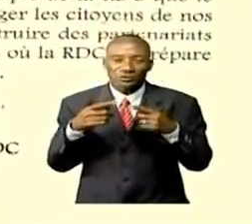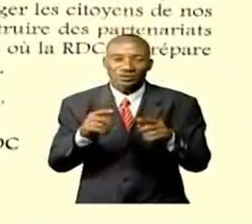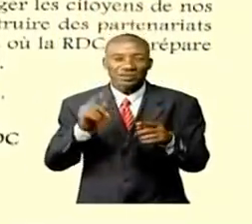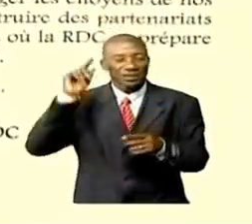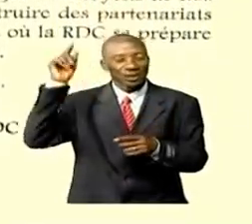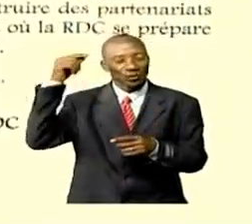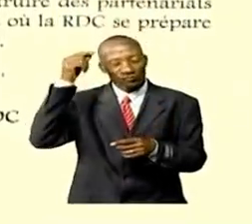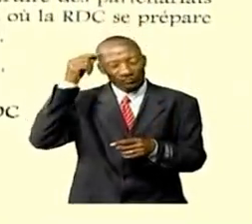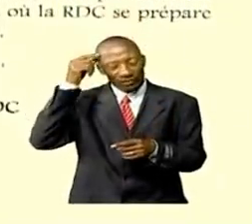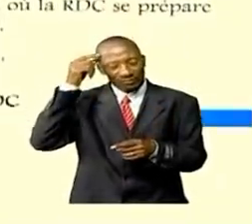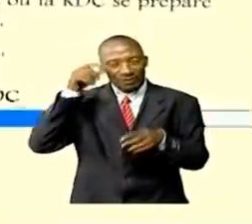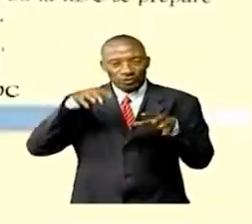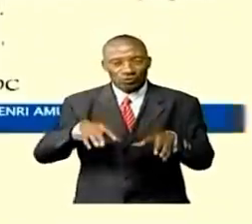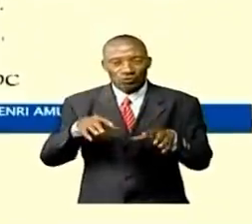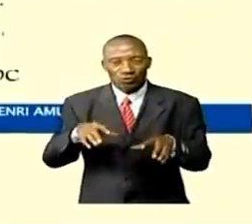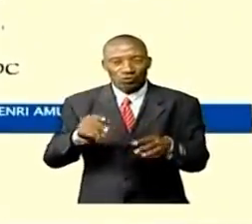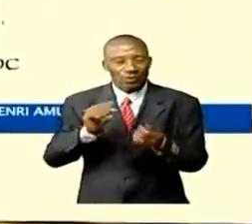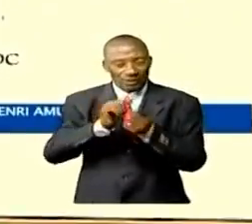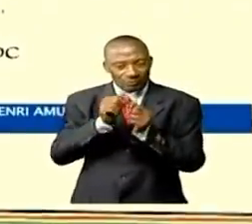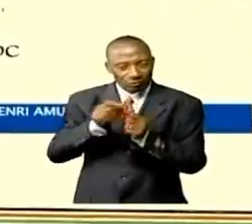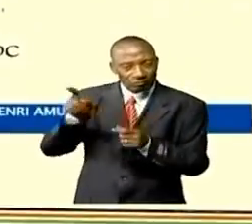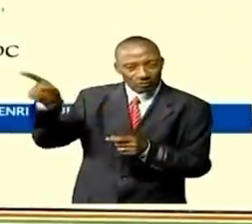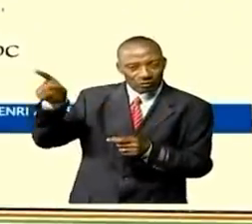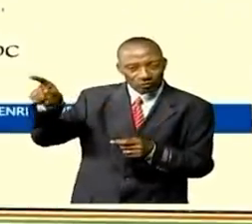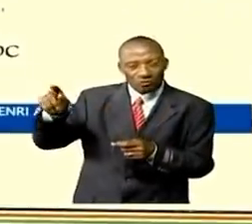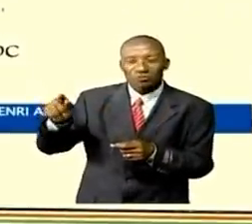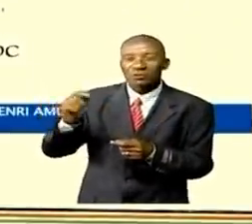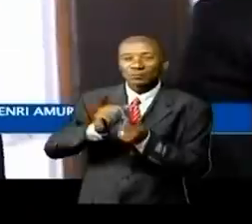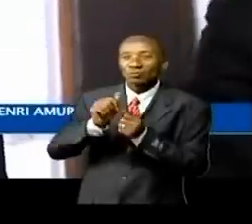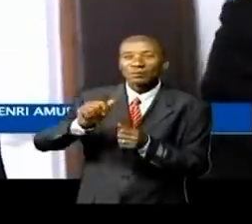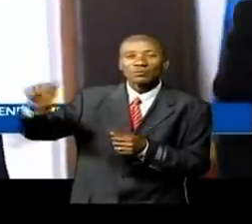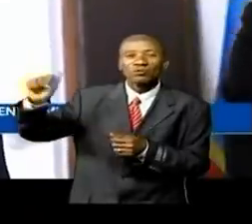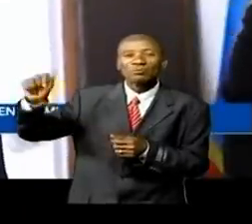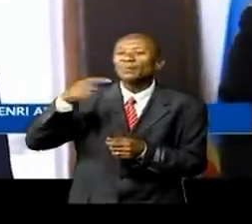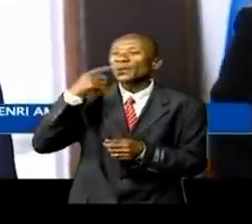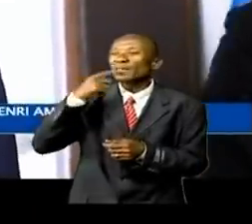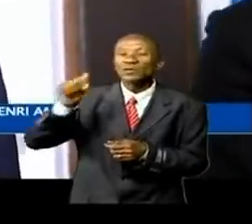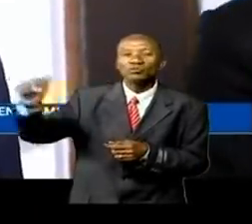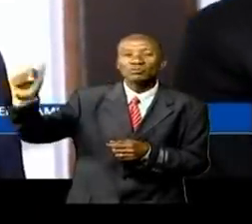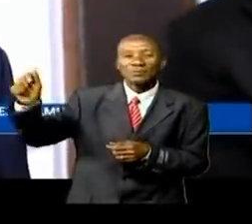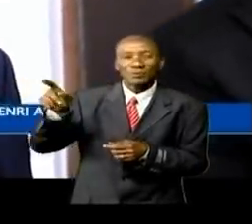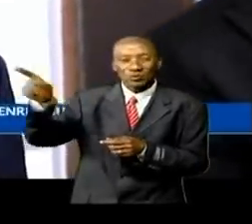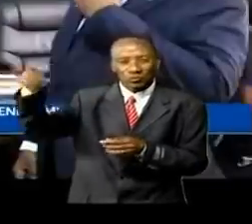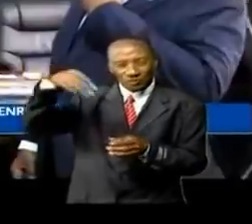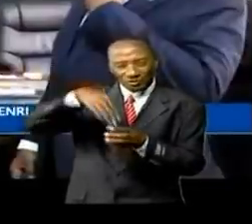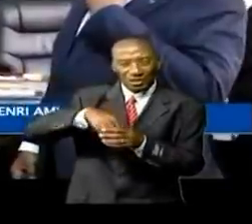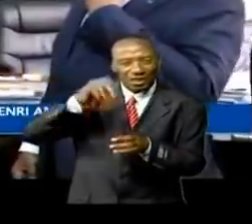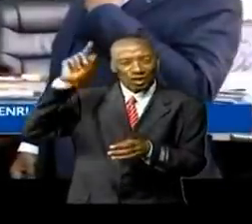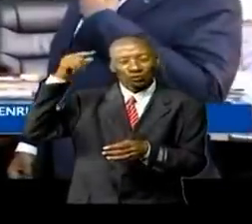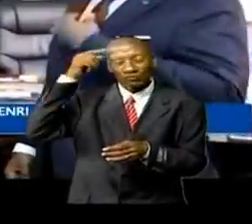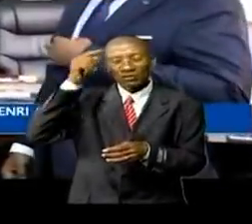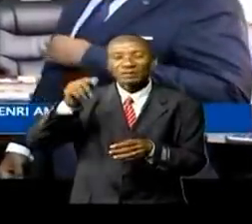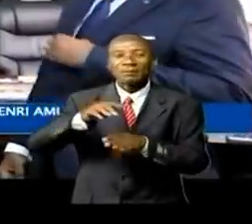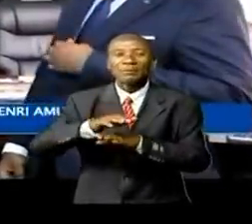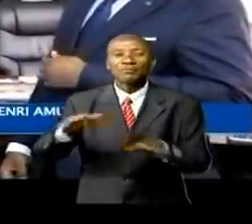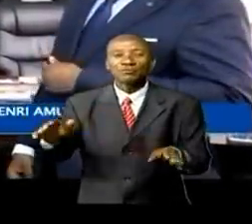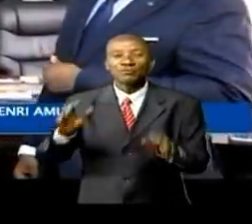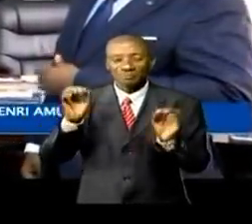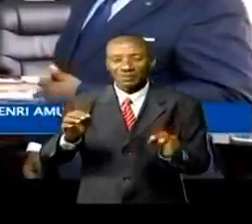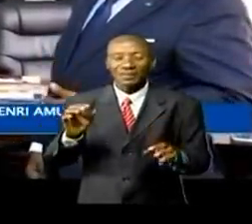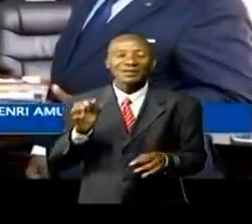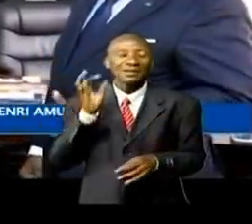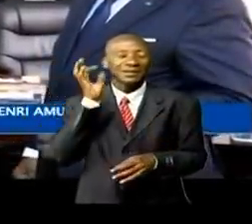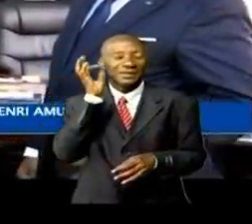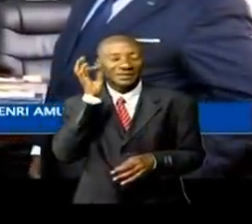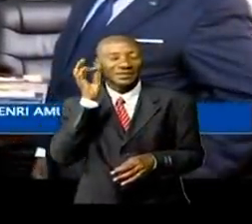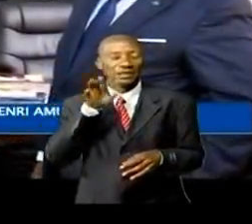RDC que le Kenya continuera à encourager les citoyens des deux pays dans le partenariat solide alors que la